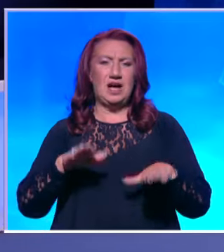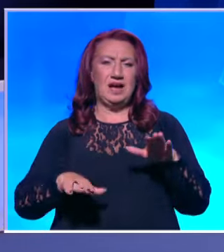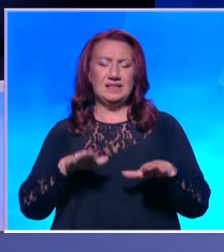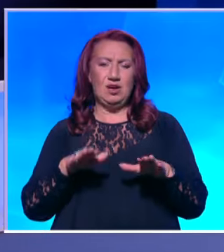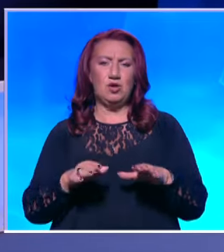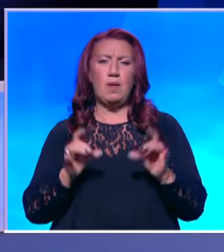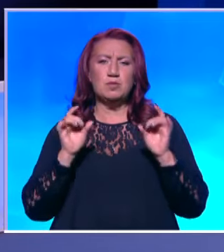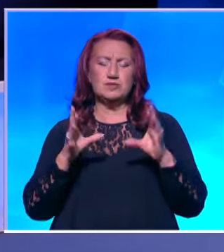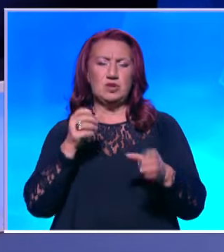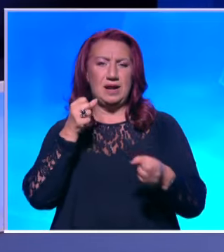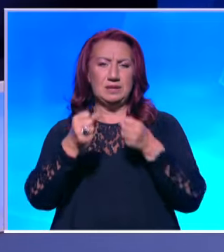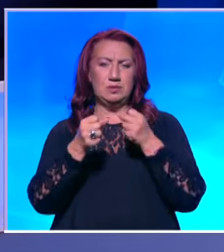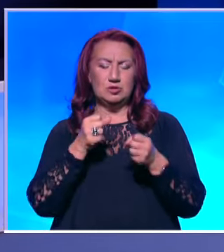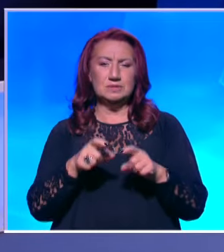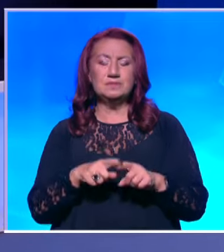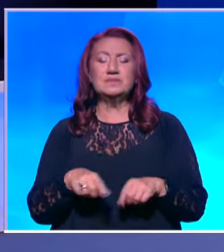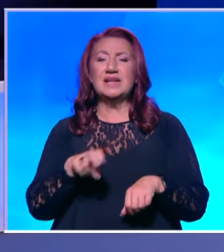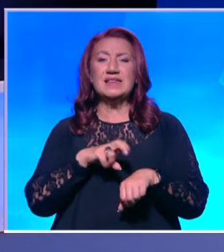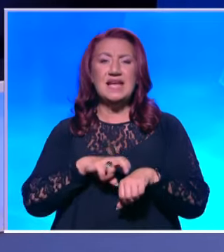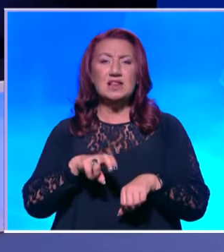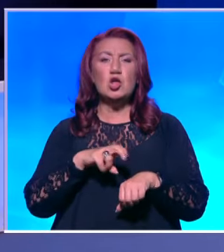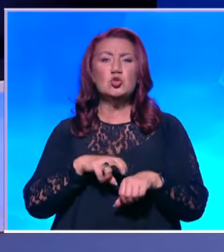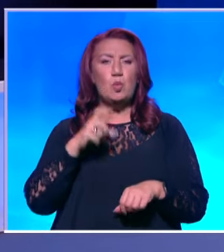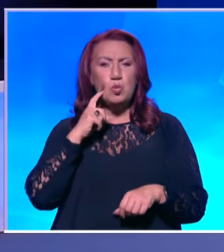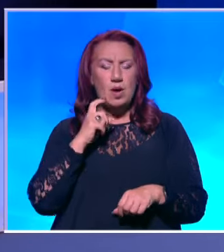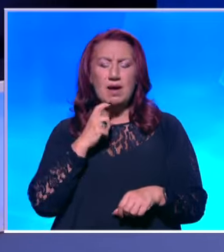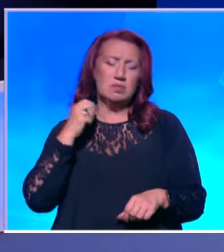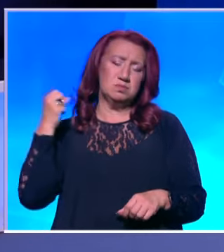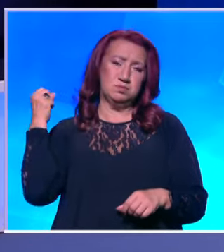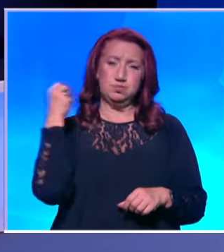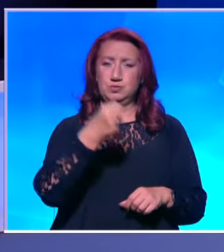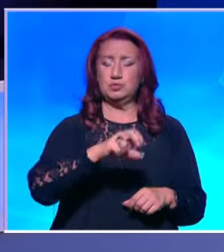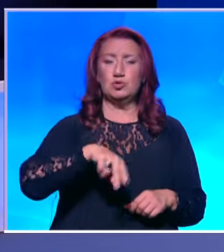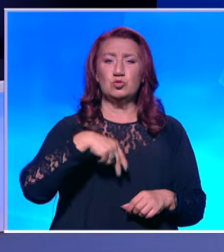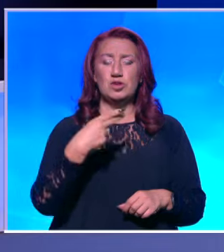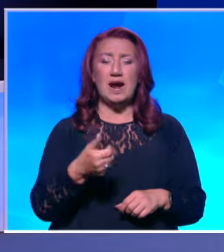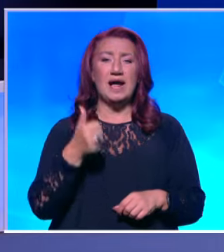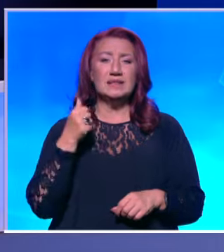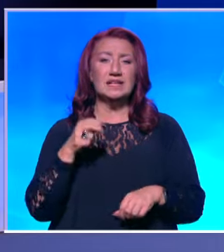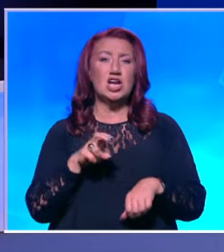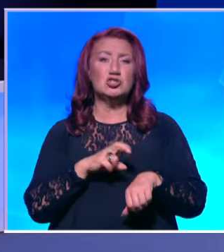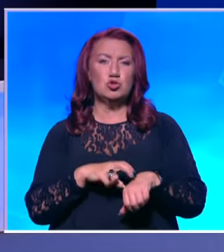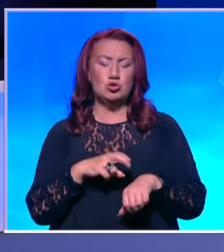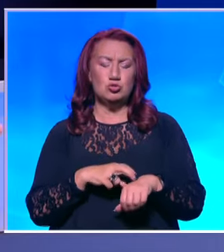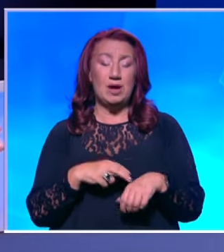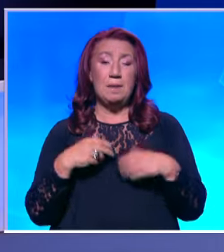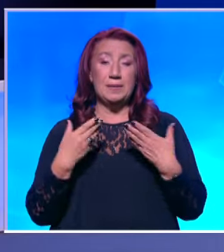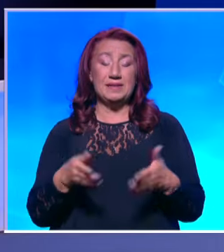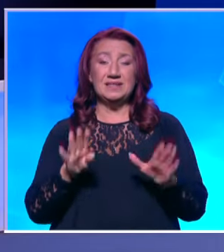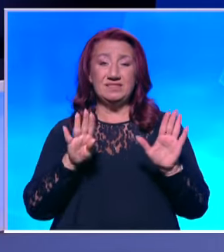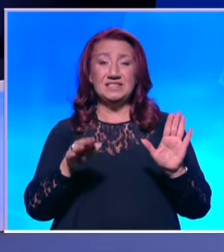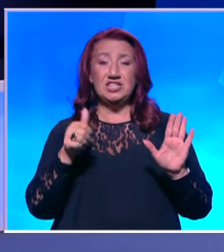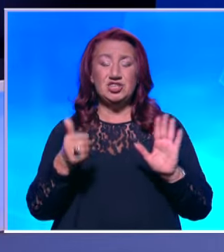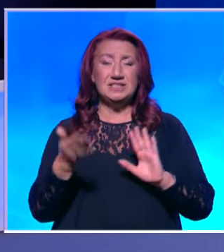дюбоа нокалтира антъни джошуа в петия рунд пред рекордните 96 000 зрители на уембли и защити